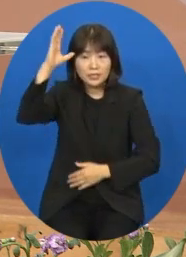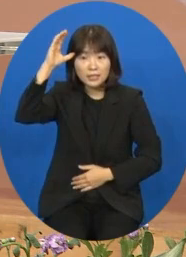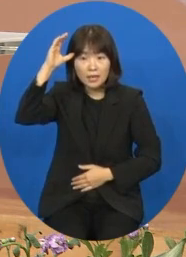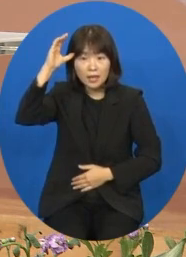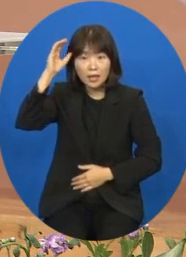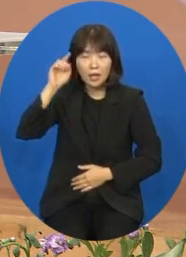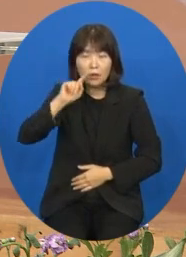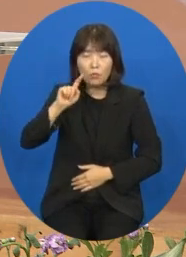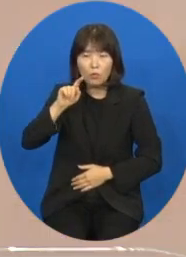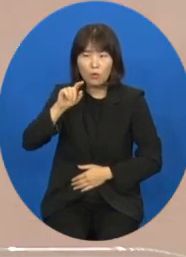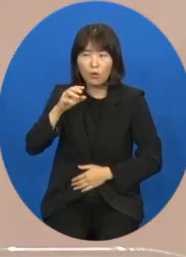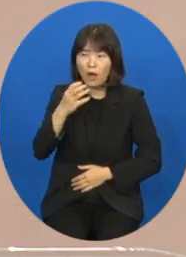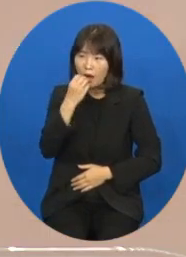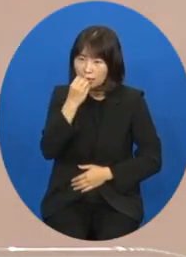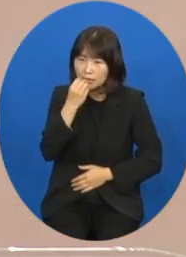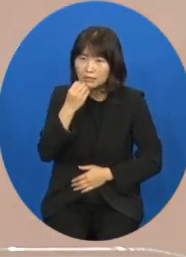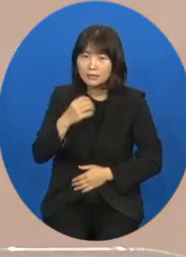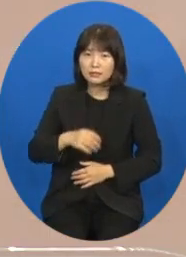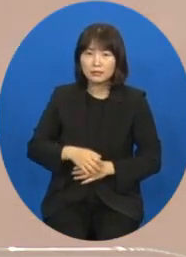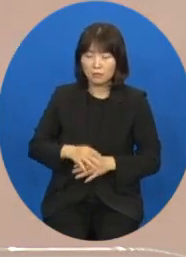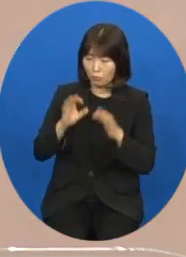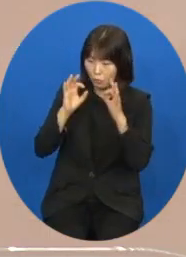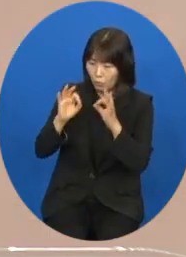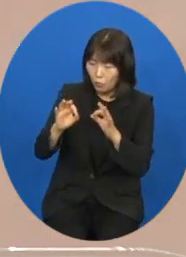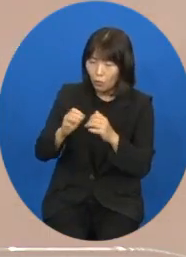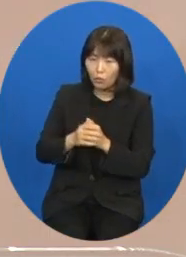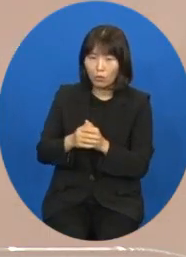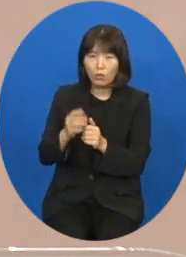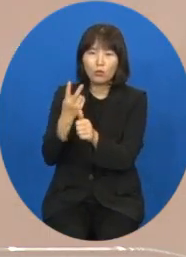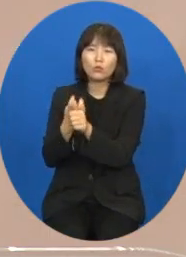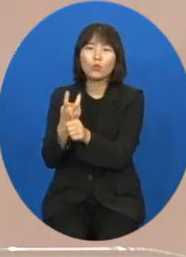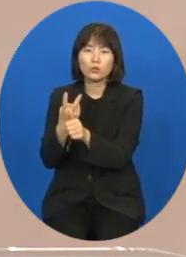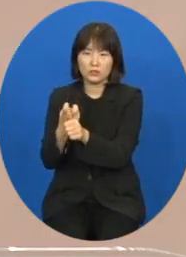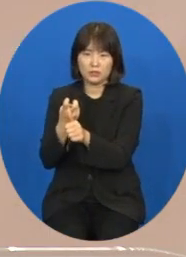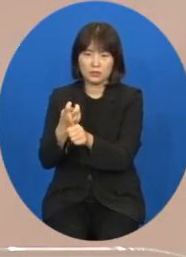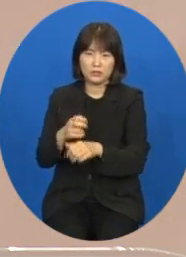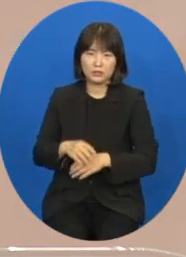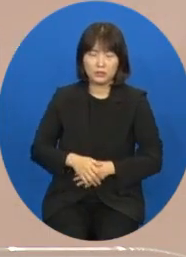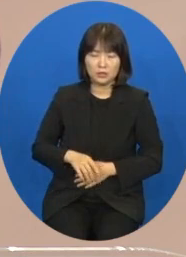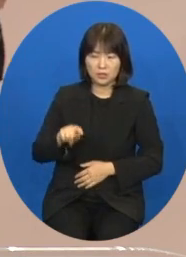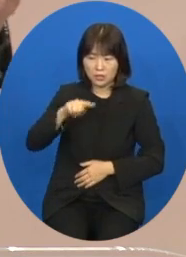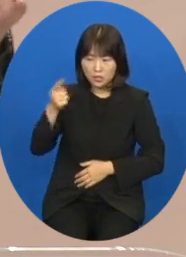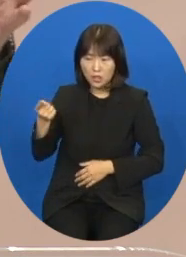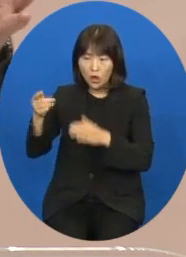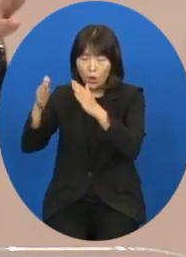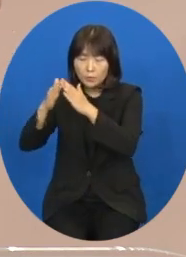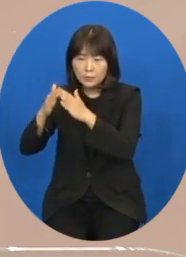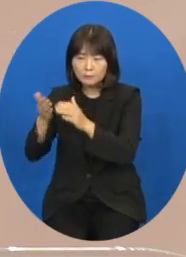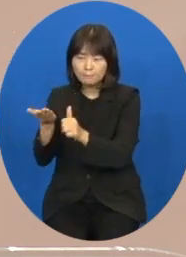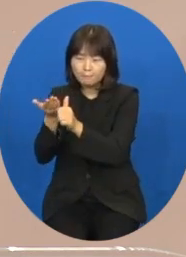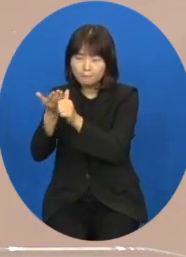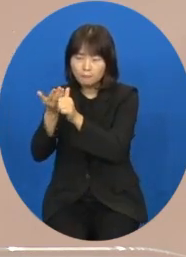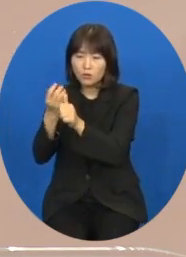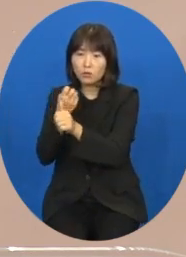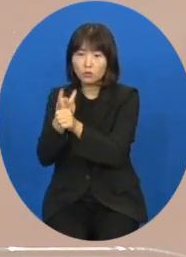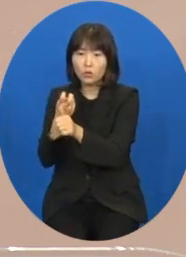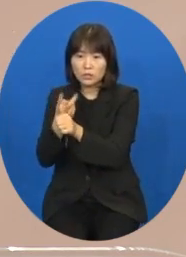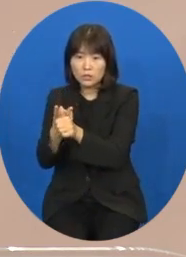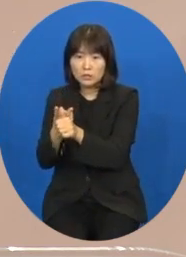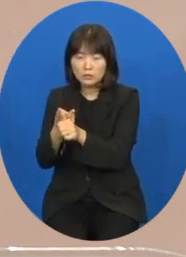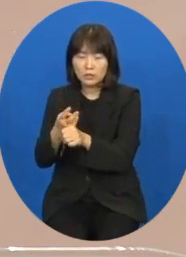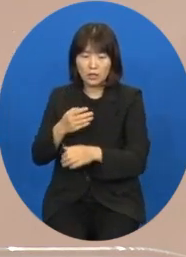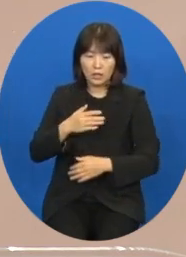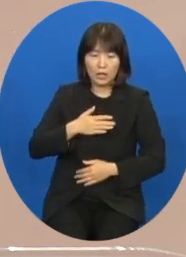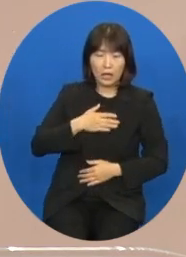뭘 물고 있는 거예요. 보니까 토끼입니다. 옆집에서 기르던 토끼를, 아니, 자기